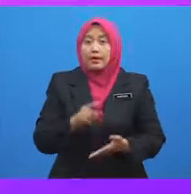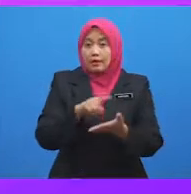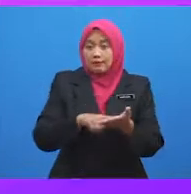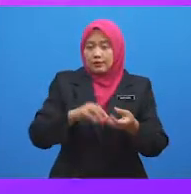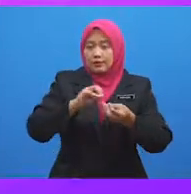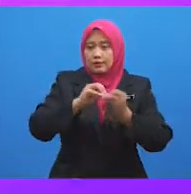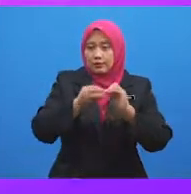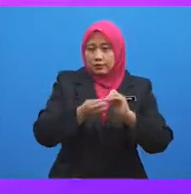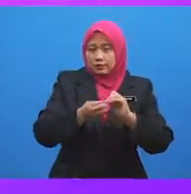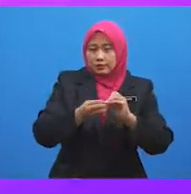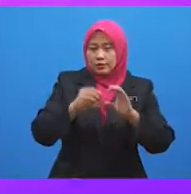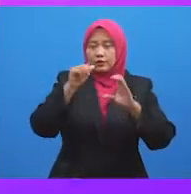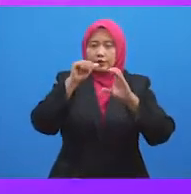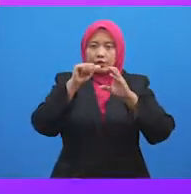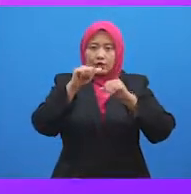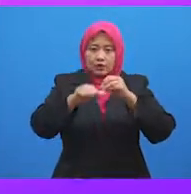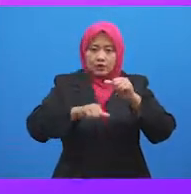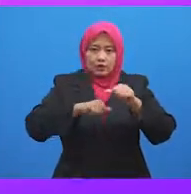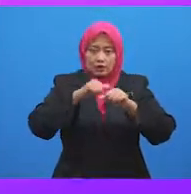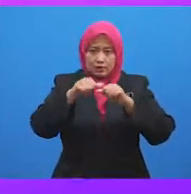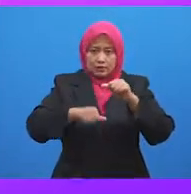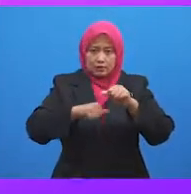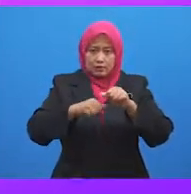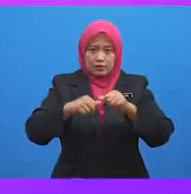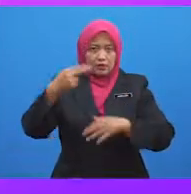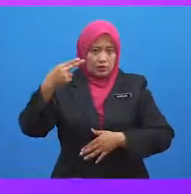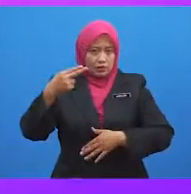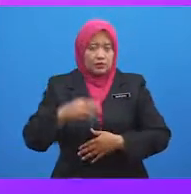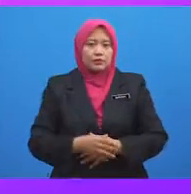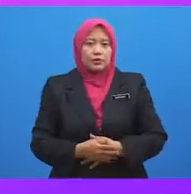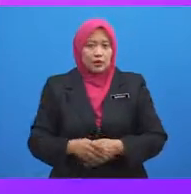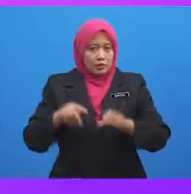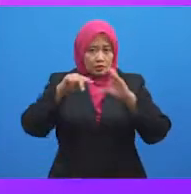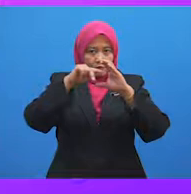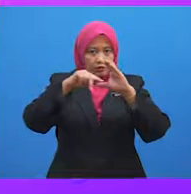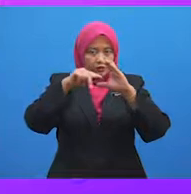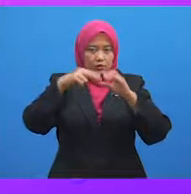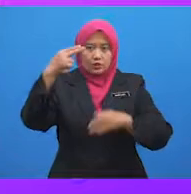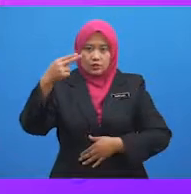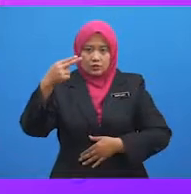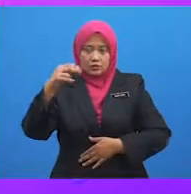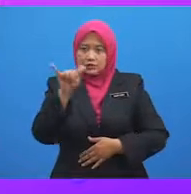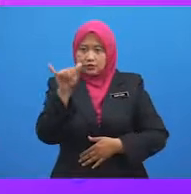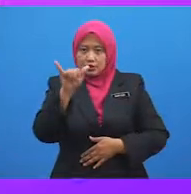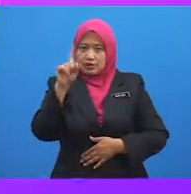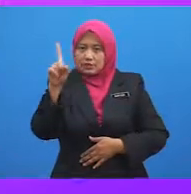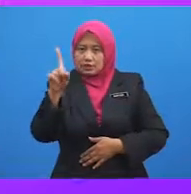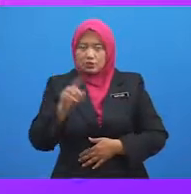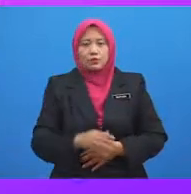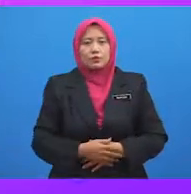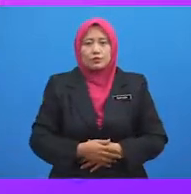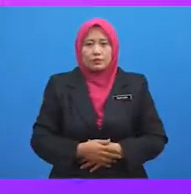bagi hidrogen? Bagus. Nombor proton hidrogen ialah 1.